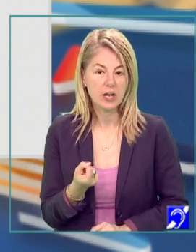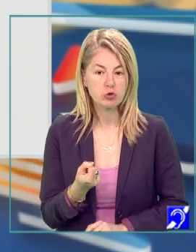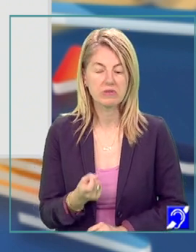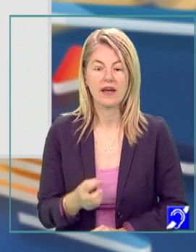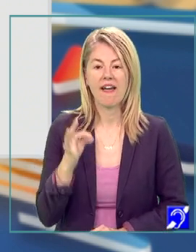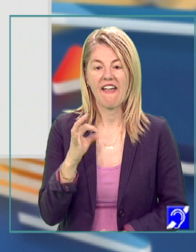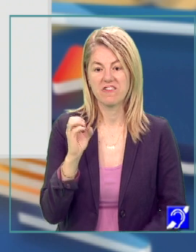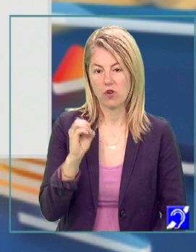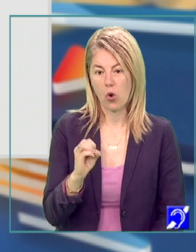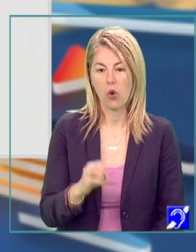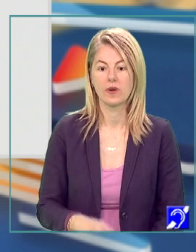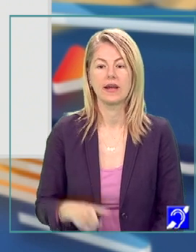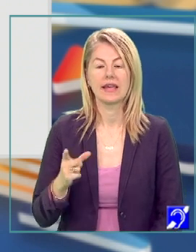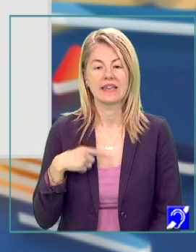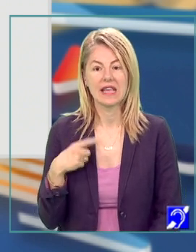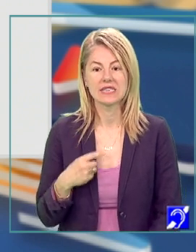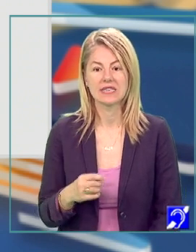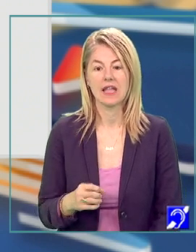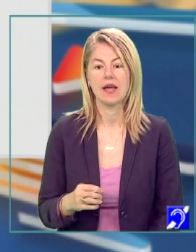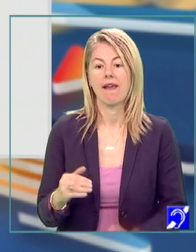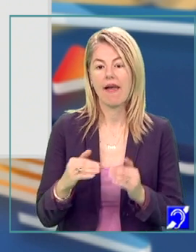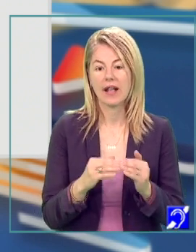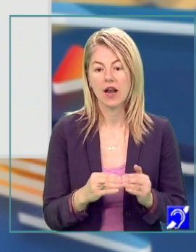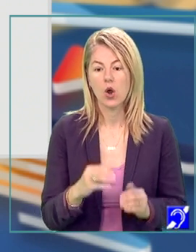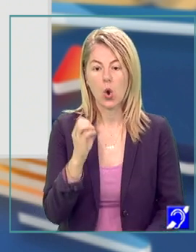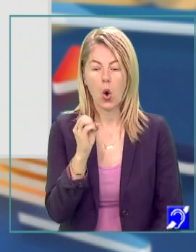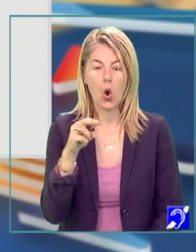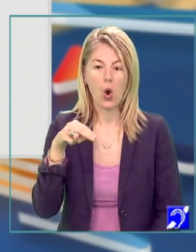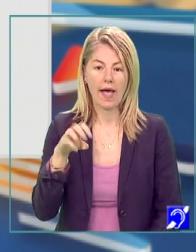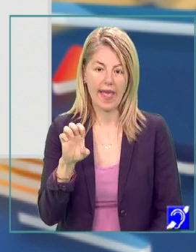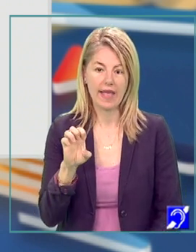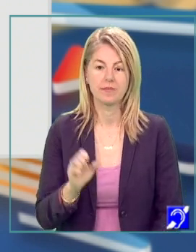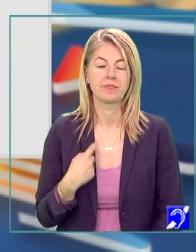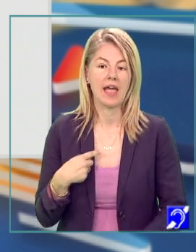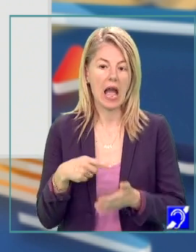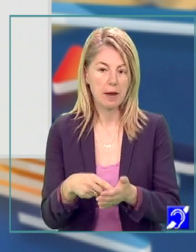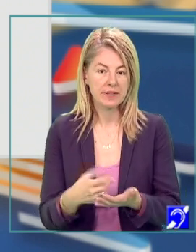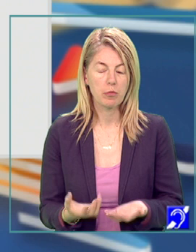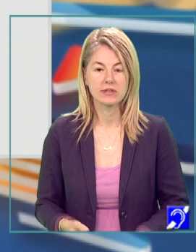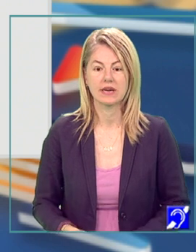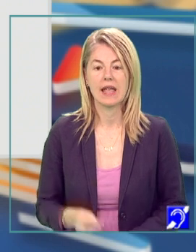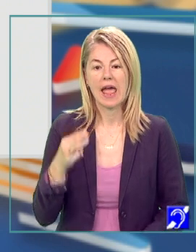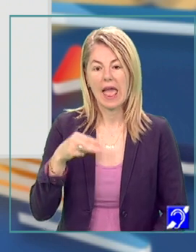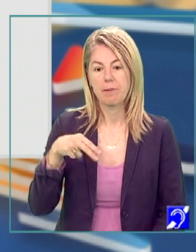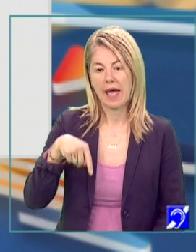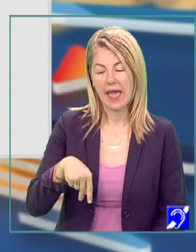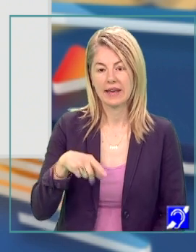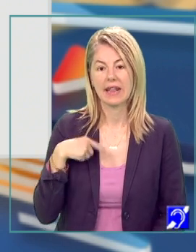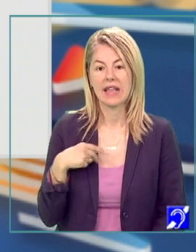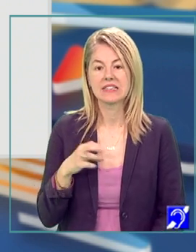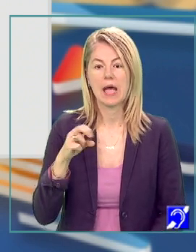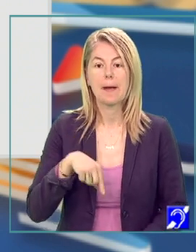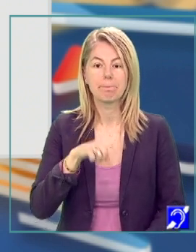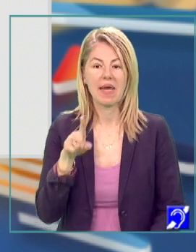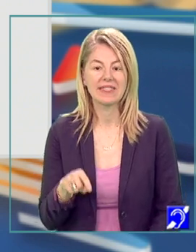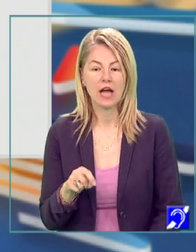că FO este congruent cu OE. Am demonstrat, deci, că MN este